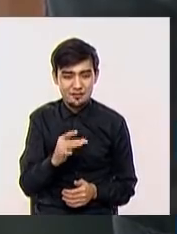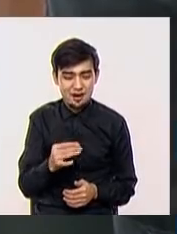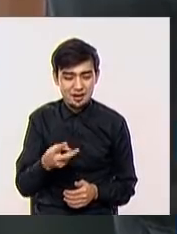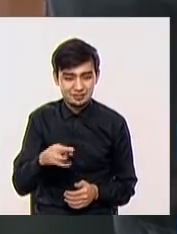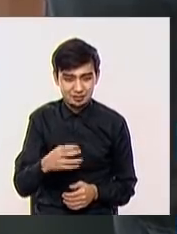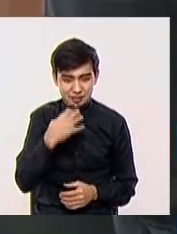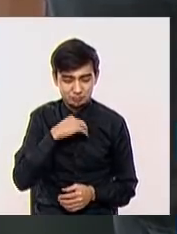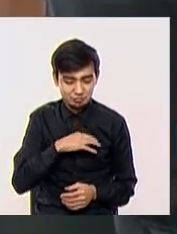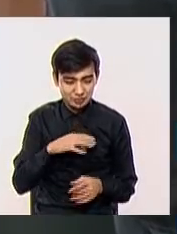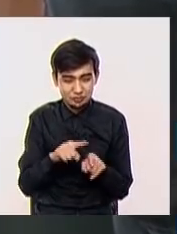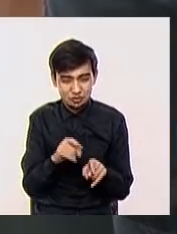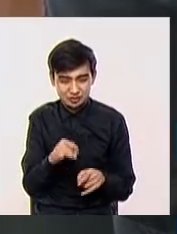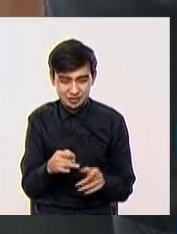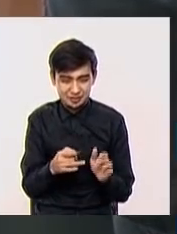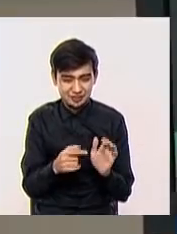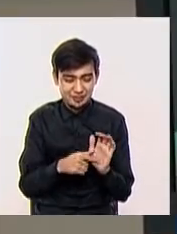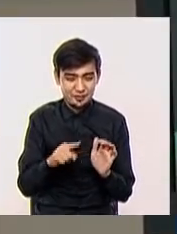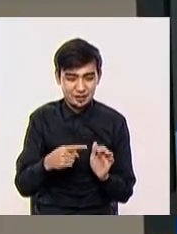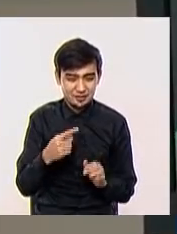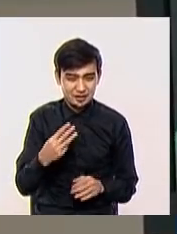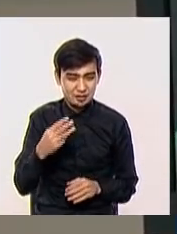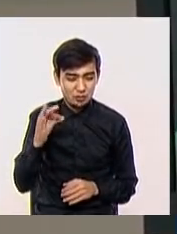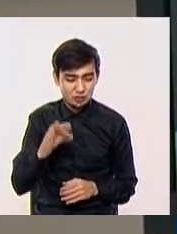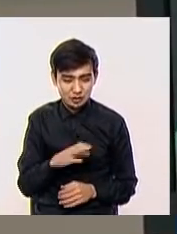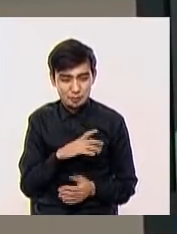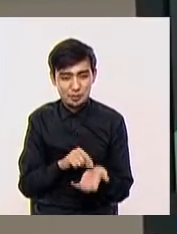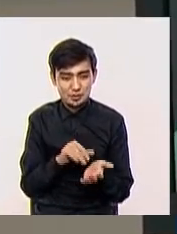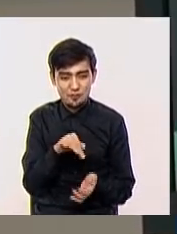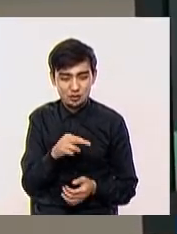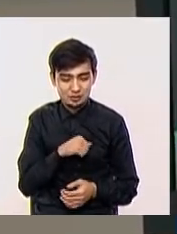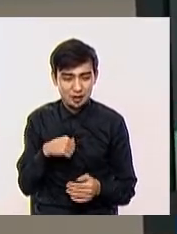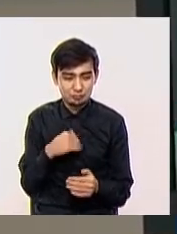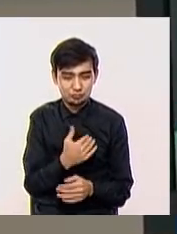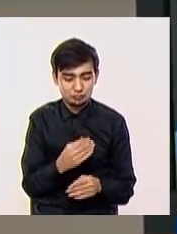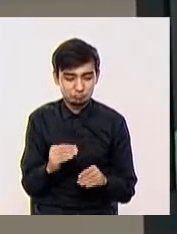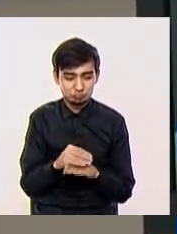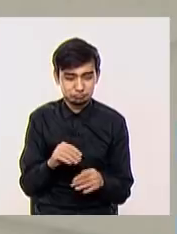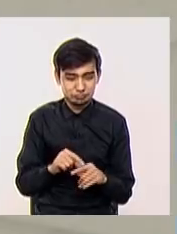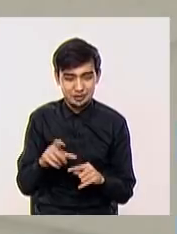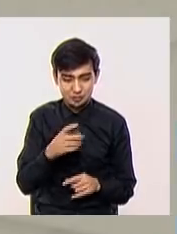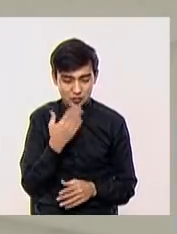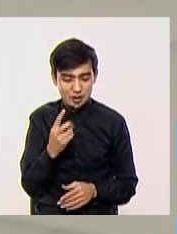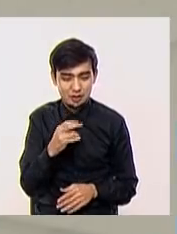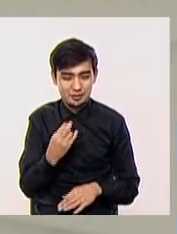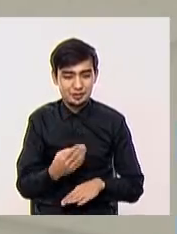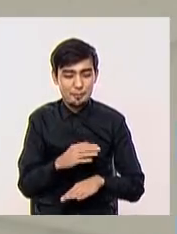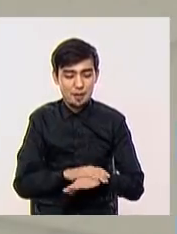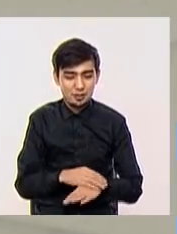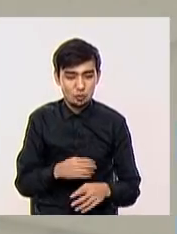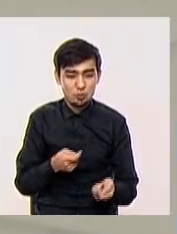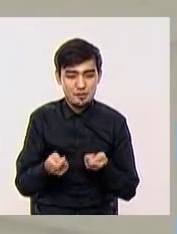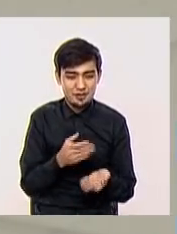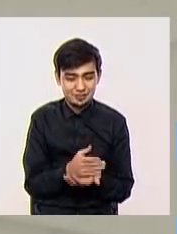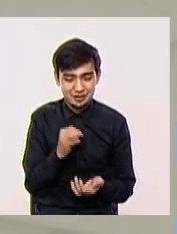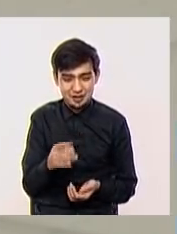всего 2,73%. Пенсионный фонд сам не инвестирует деньги вкладчиков, ими управляет Нацбанк. И делает это неэффективно,